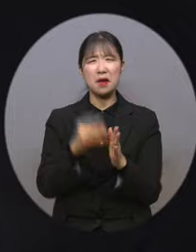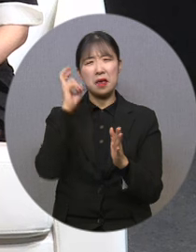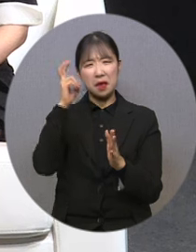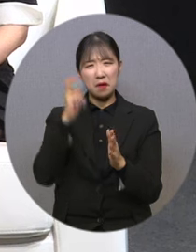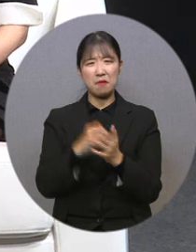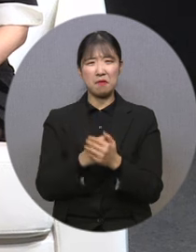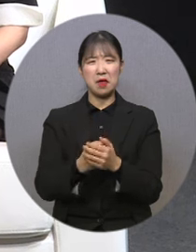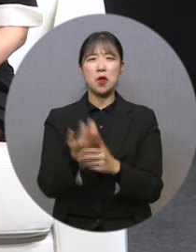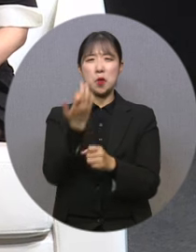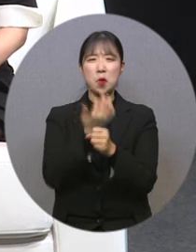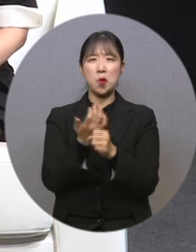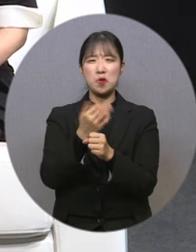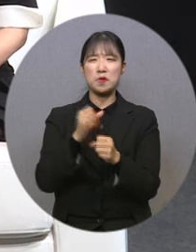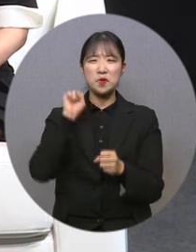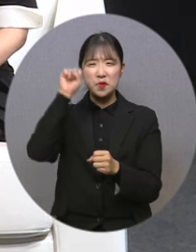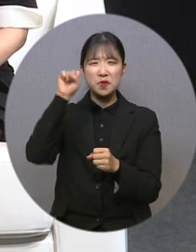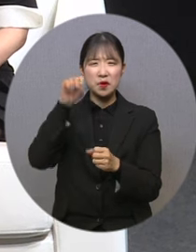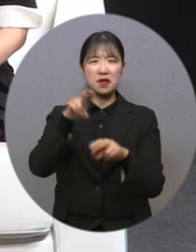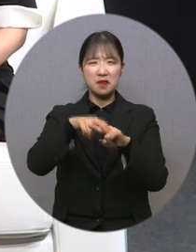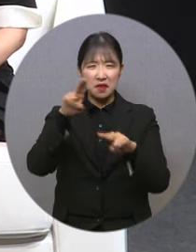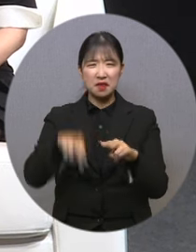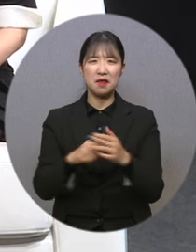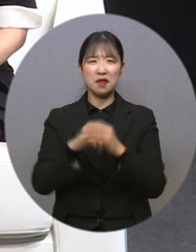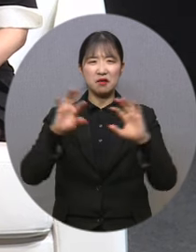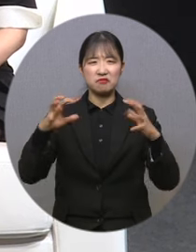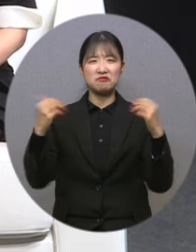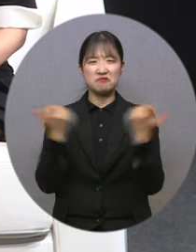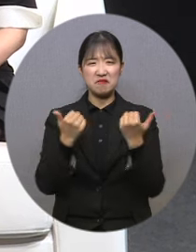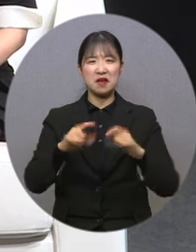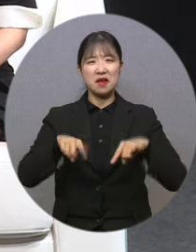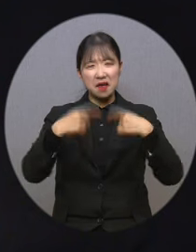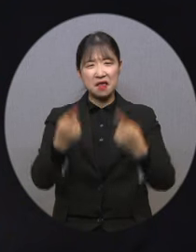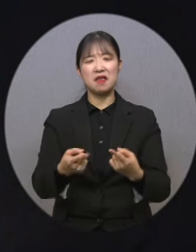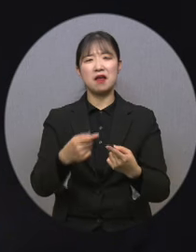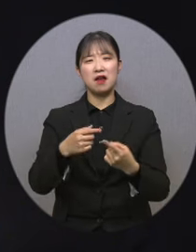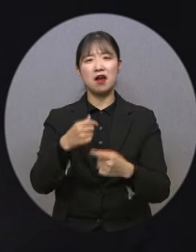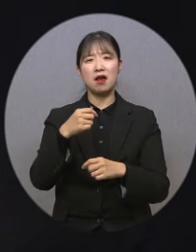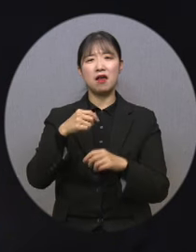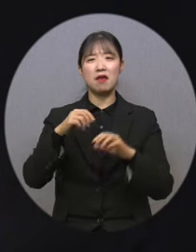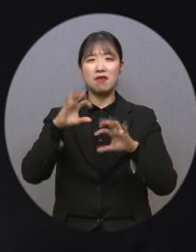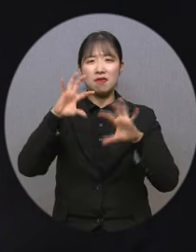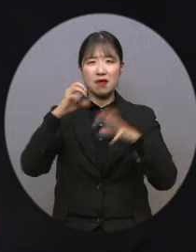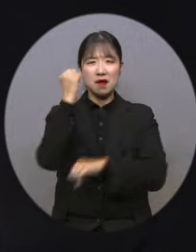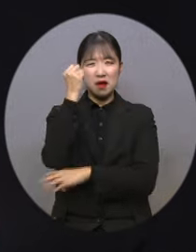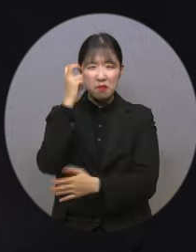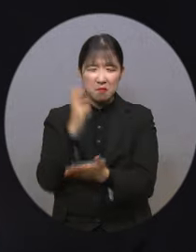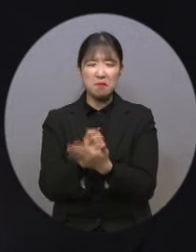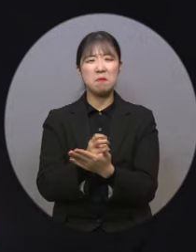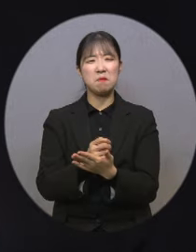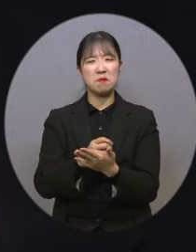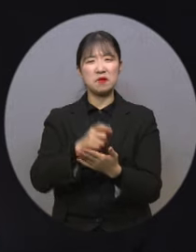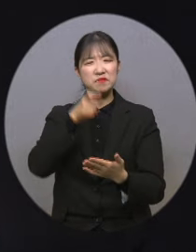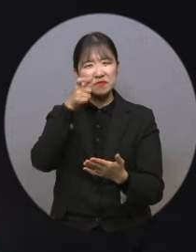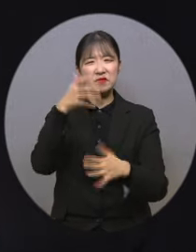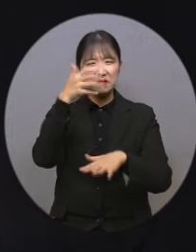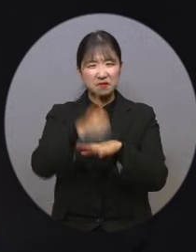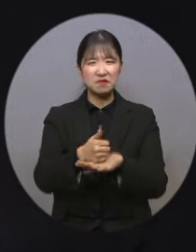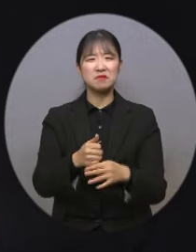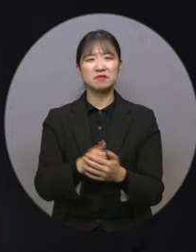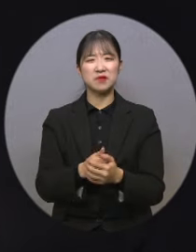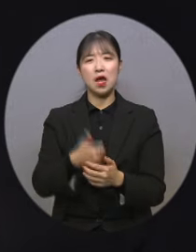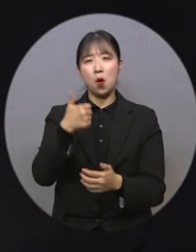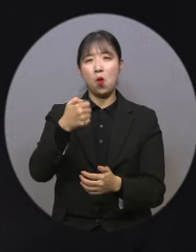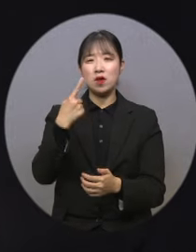탄핵 된 등 국회 가서 괴한 주장하다 쫓겨난다 청와대는 이상한 일이 벌어질까 다 잡혀 간다 그걸 51% 를